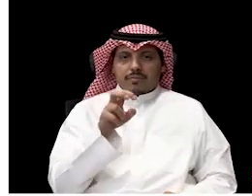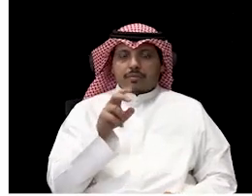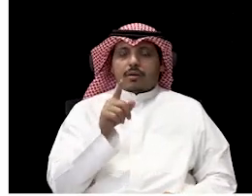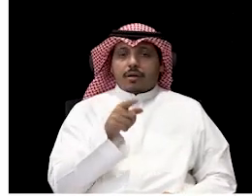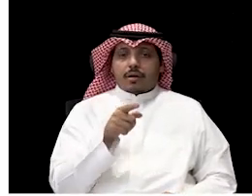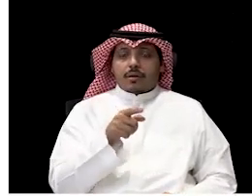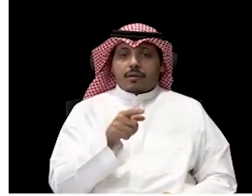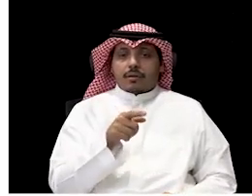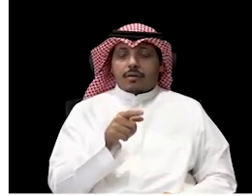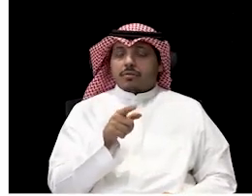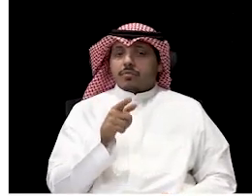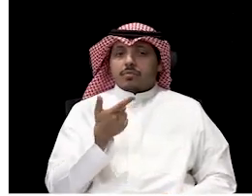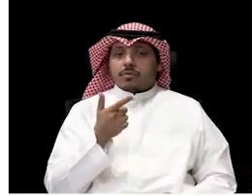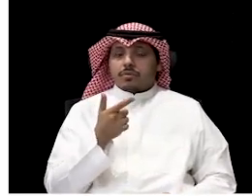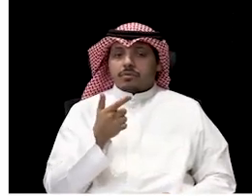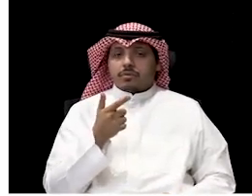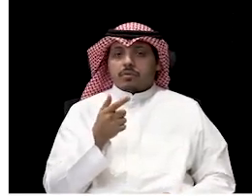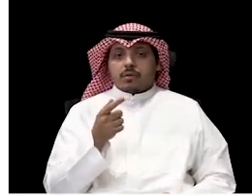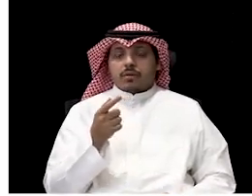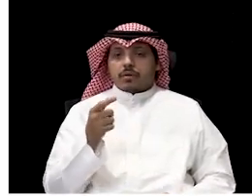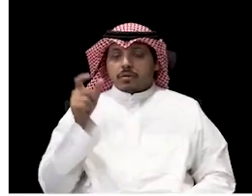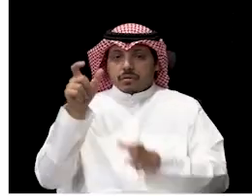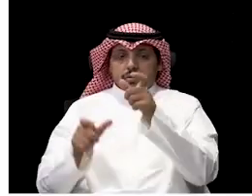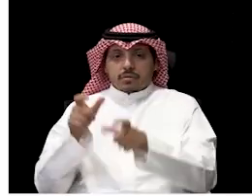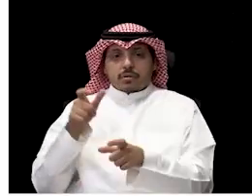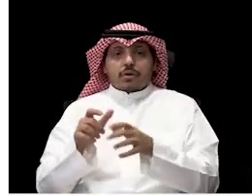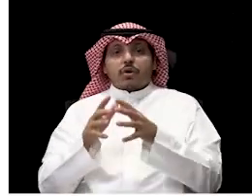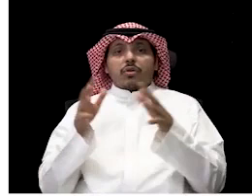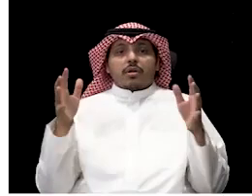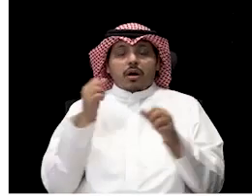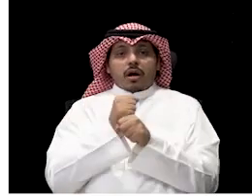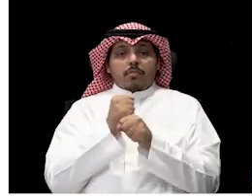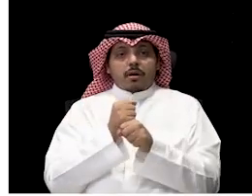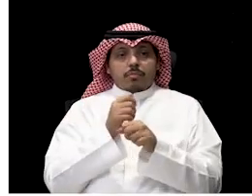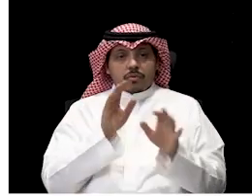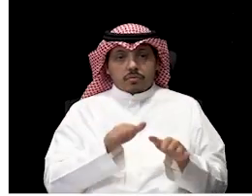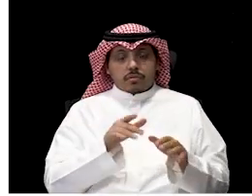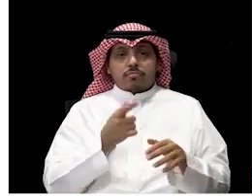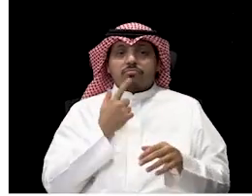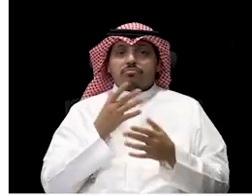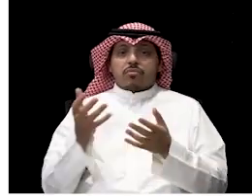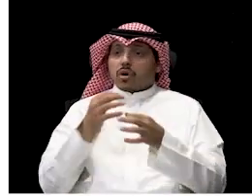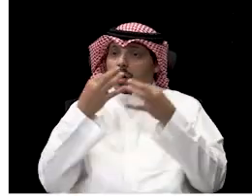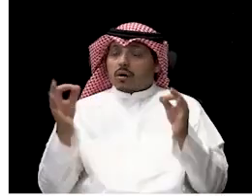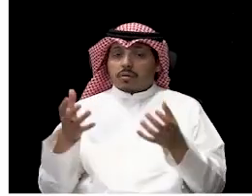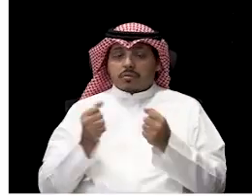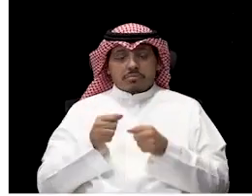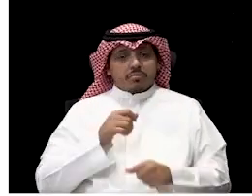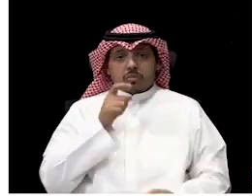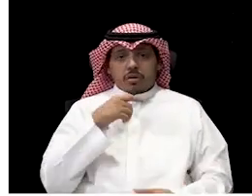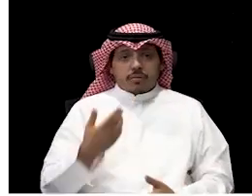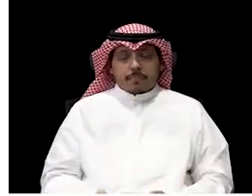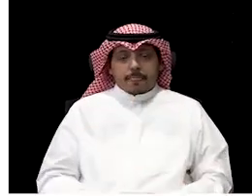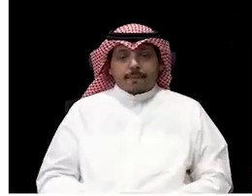للمؤسسة. المقنعة يعني عدد زائد من الموظفين دون الحاجة إليهم. إذن